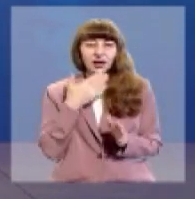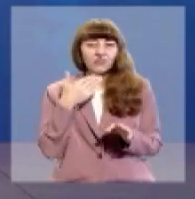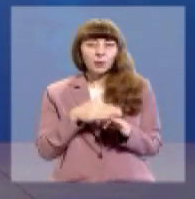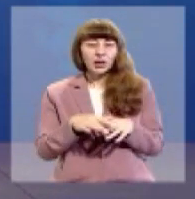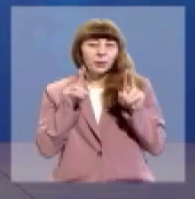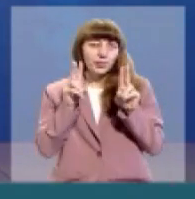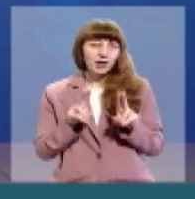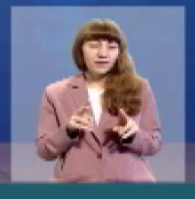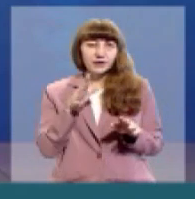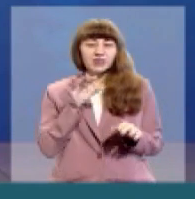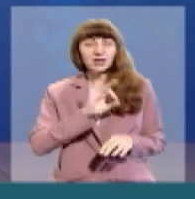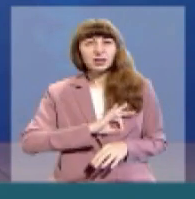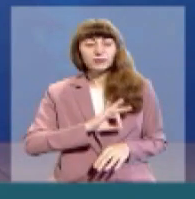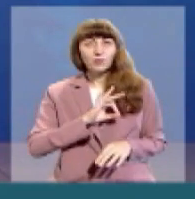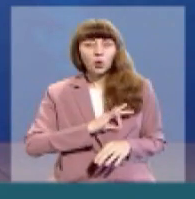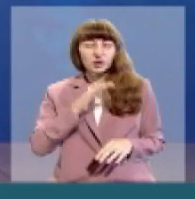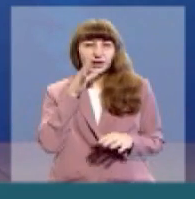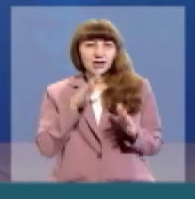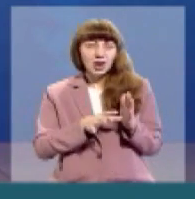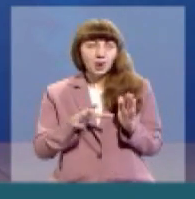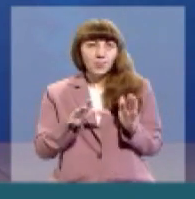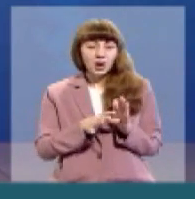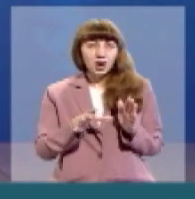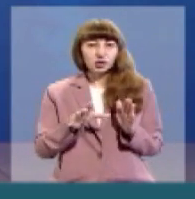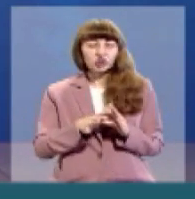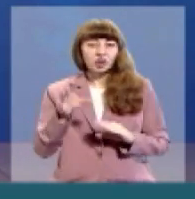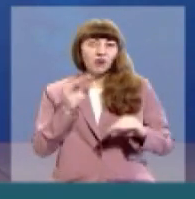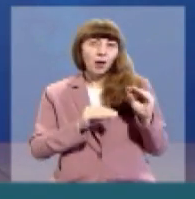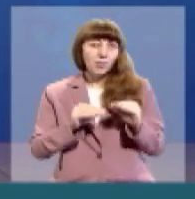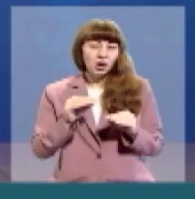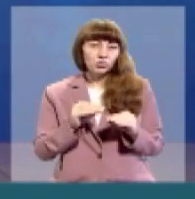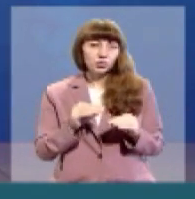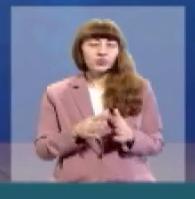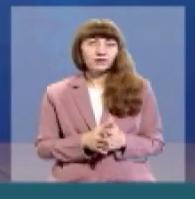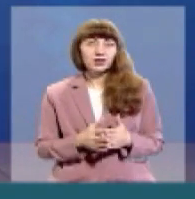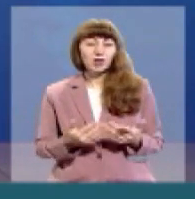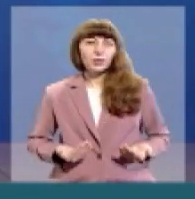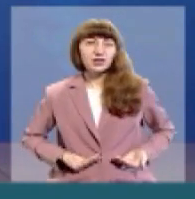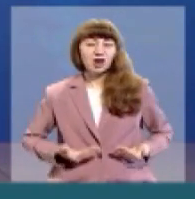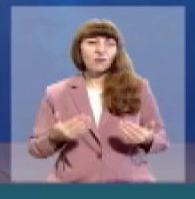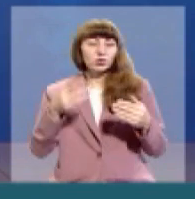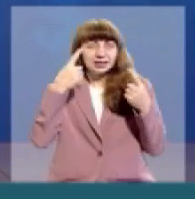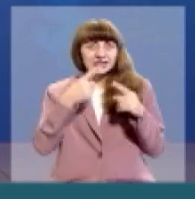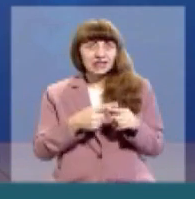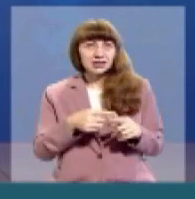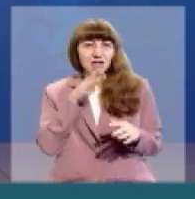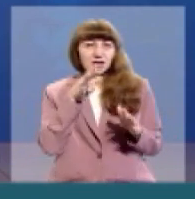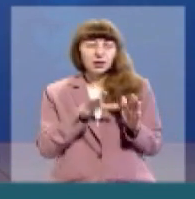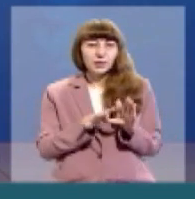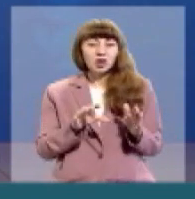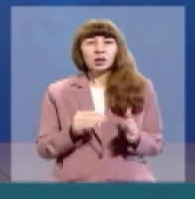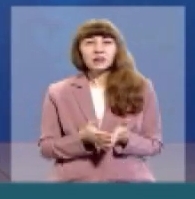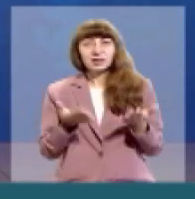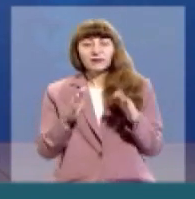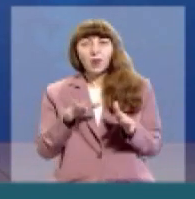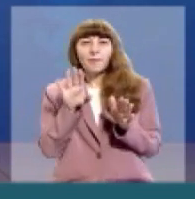пайдалану қауіпсіздігінің сақталмауы, пеш мұржаларының ақаулығы, балалардың отпен ойнауы секілді салғырттықтардан басталады. Токқа қосылған